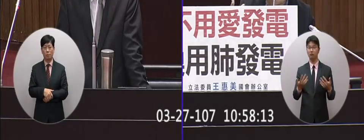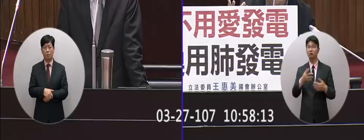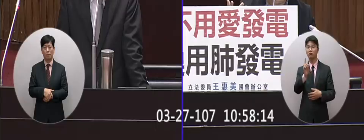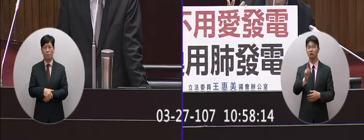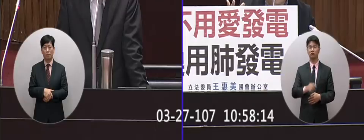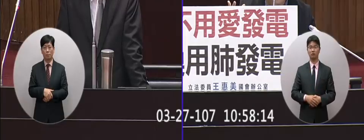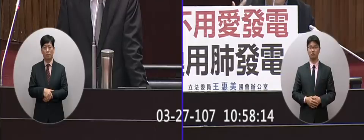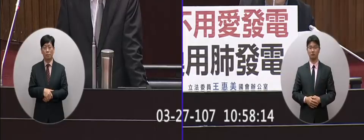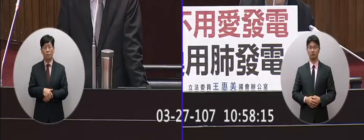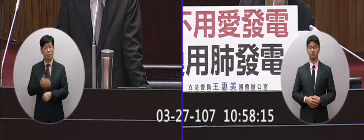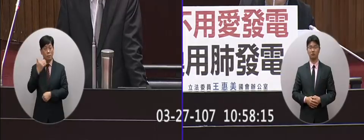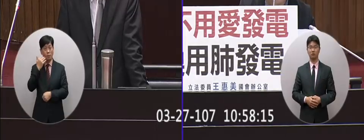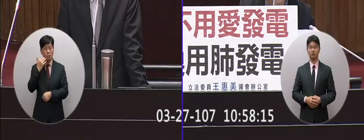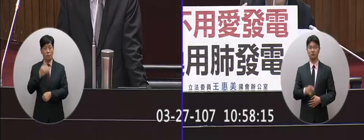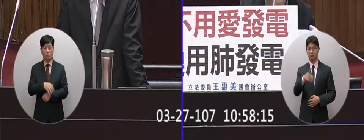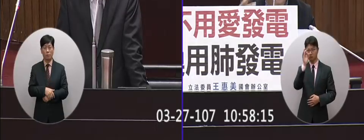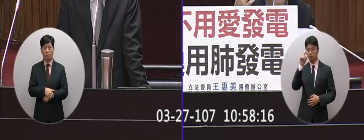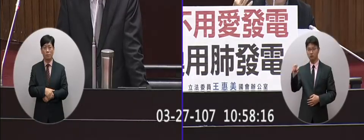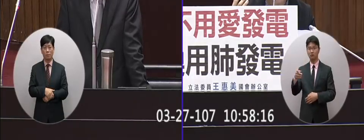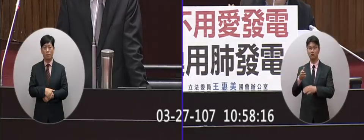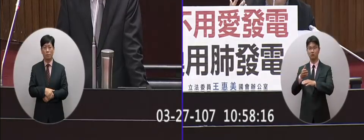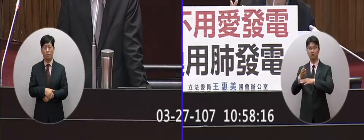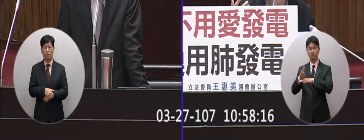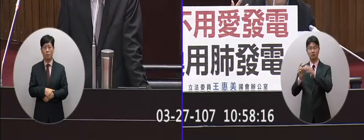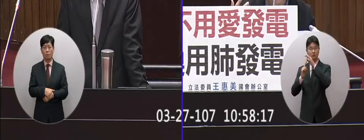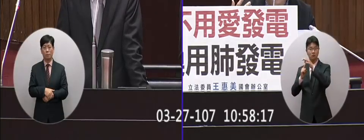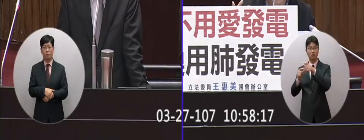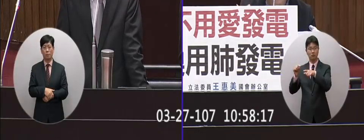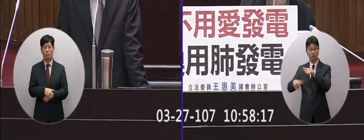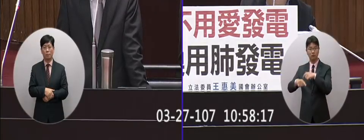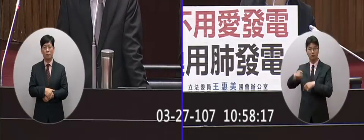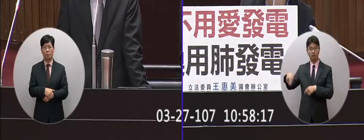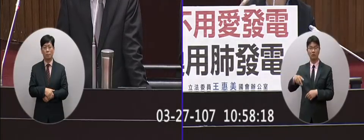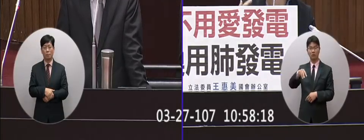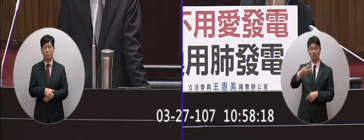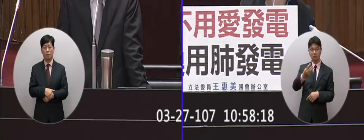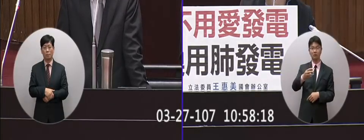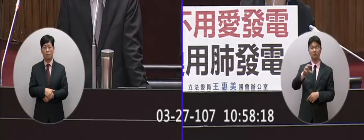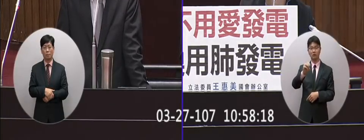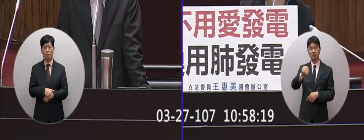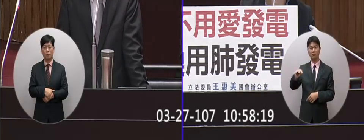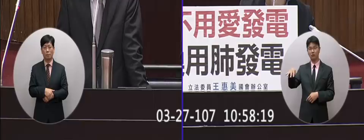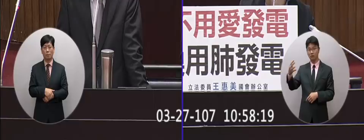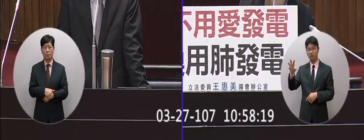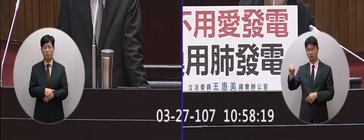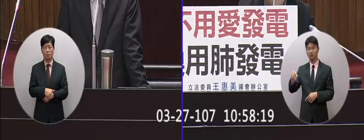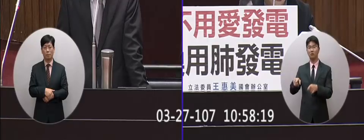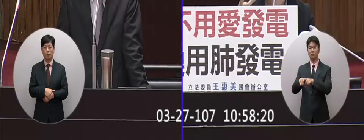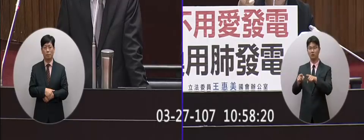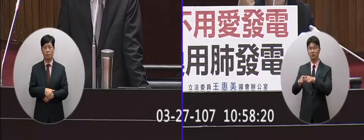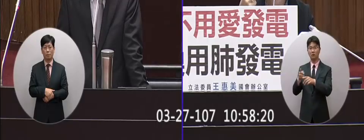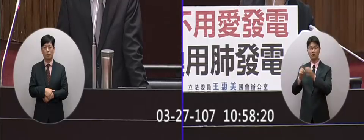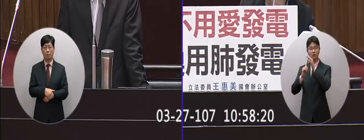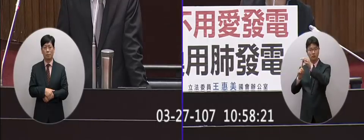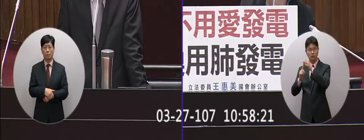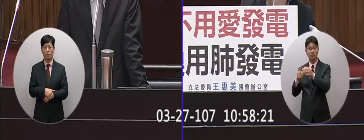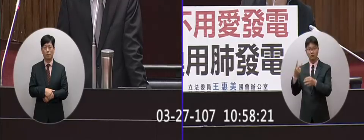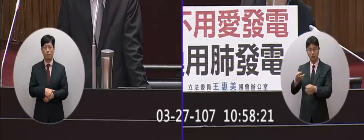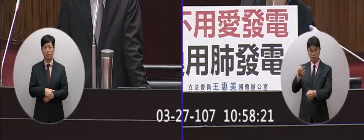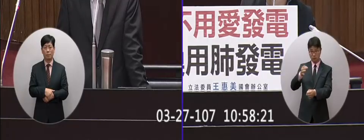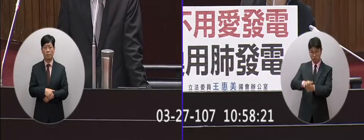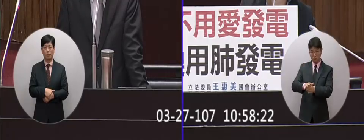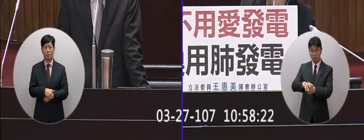是，你看这些业者哦，他宁愿300到400万，他用一般的巴士。对不对？还可以有补助